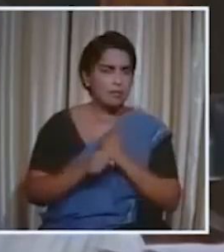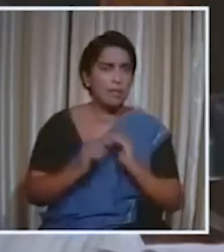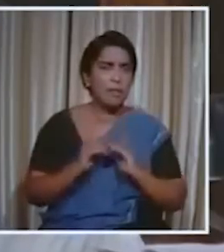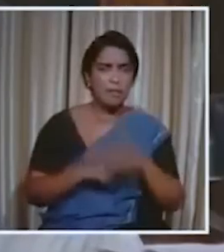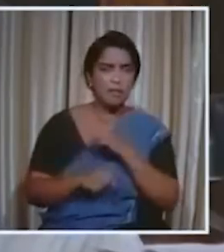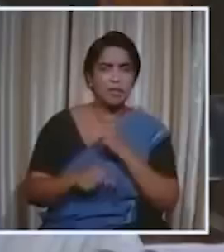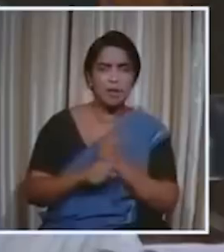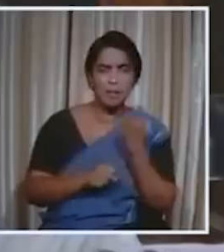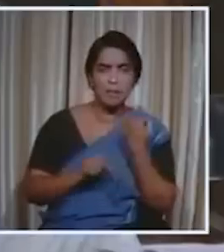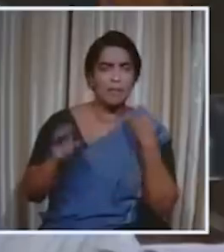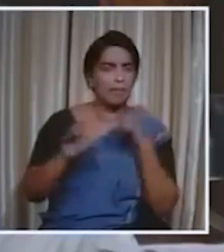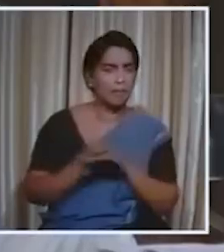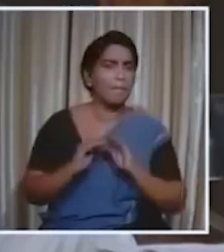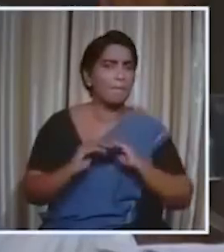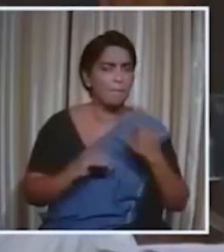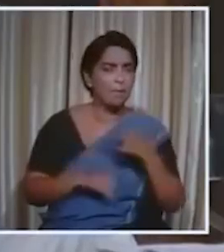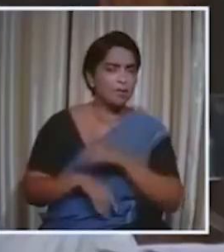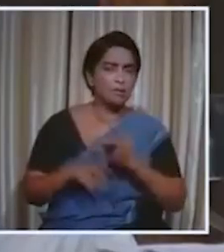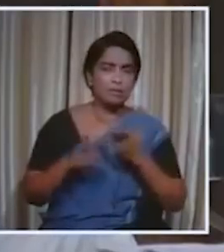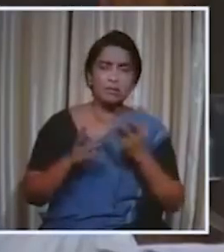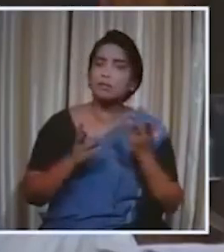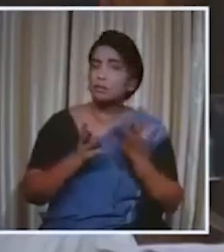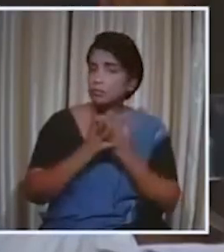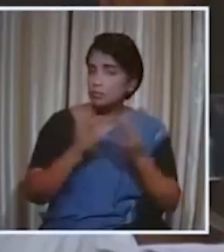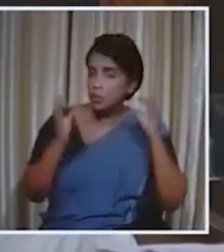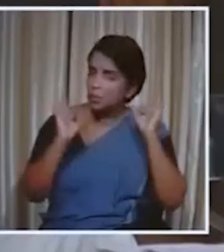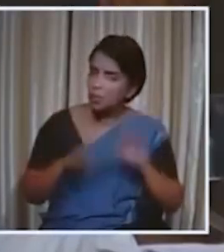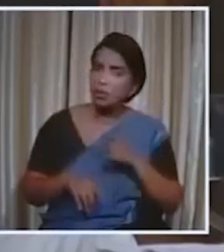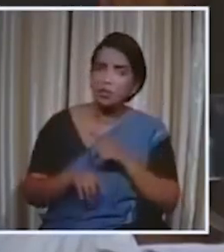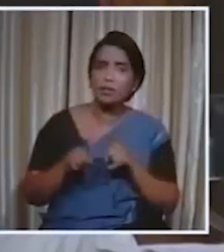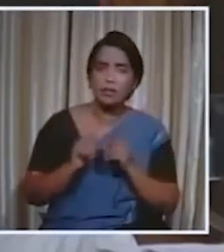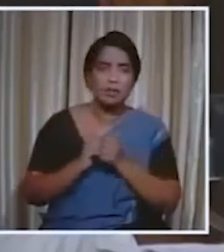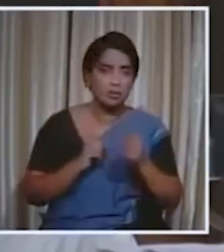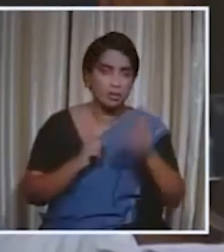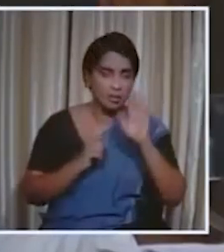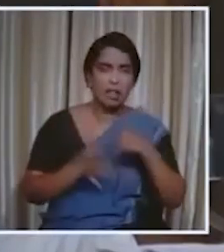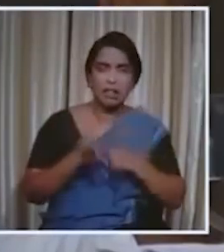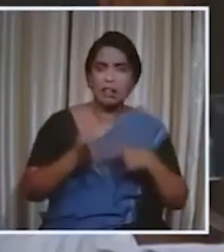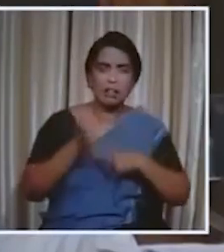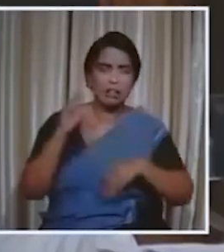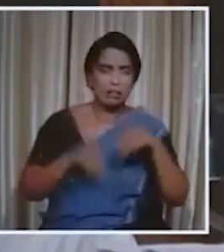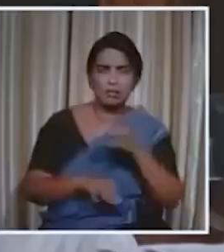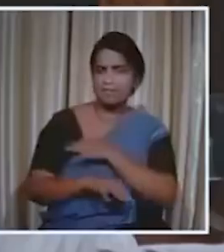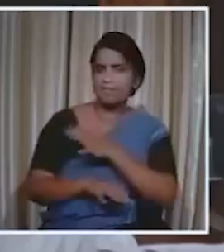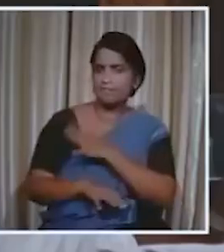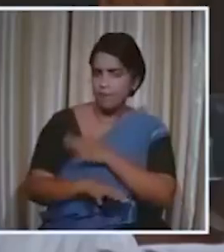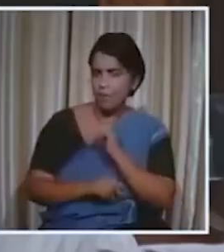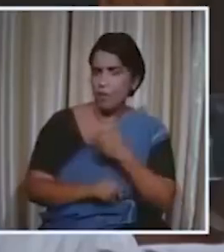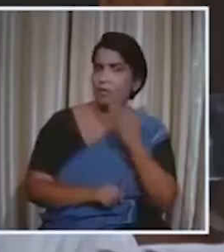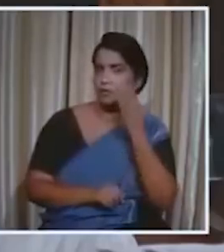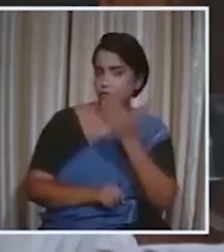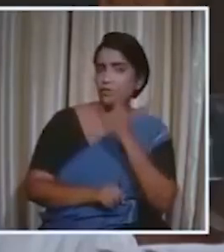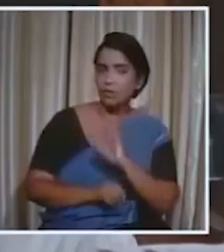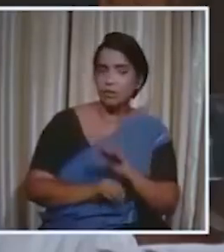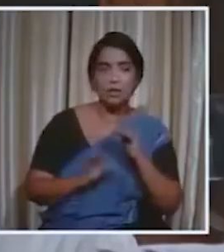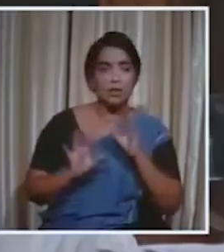அதை முடித்துக் கொடுக்காமல் வைத்திருக்கிறார்கள். இது ஒரு அரசியல் பழிவாங்கல் என்றுதான் பார்க்க வேண்டும். ஏனென்றால் நல்லாட்சி காலப்பகுதியிலே செய்தபடியினால் நாங்கள் இதை